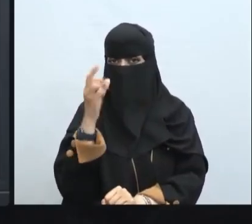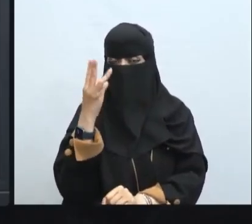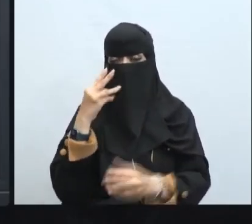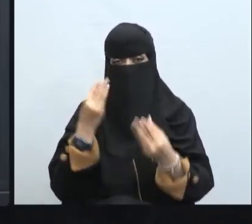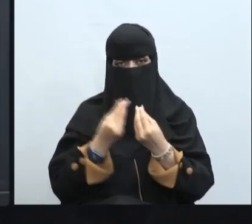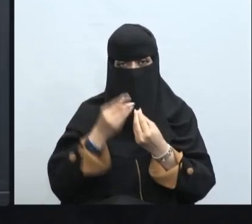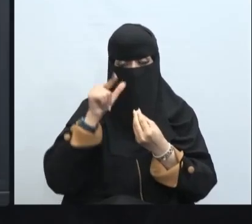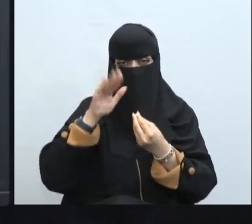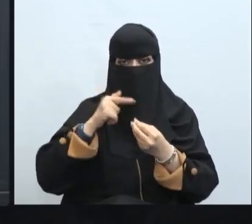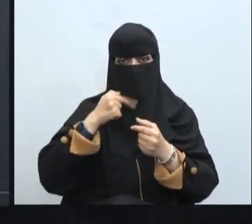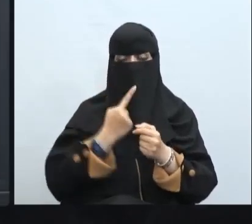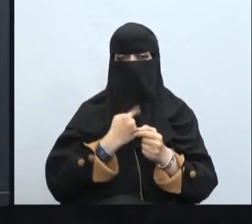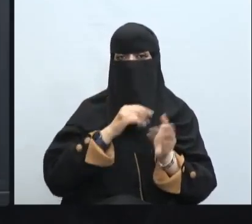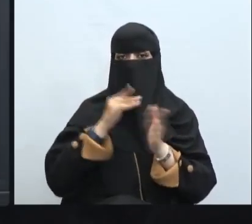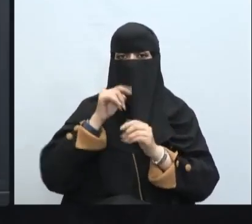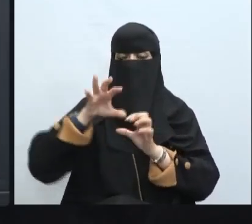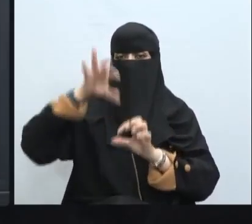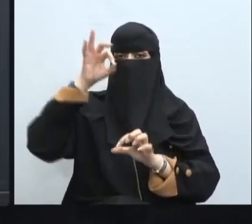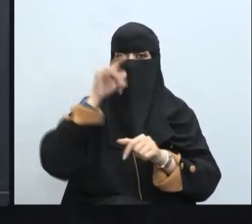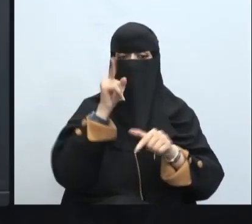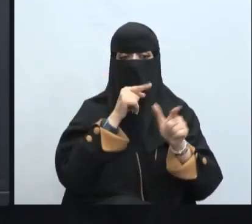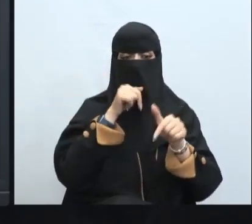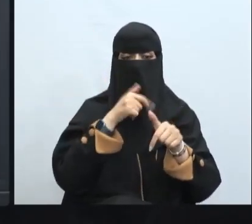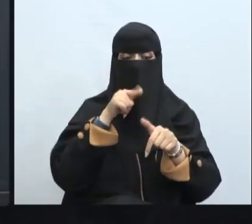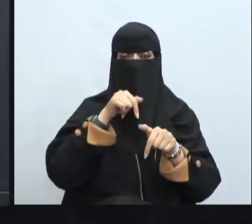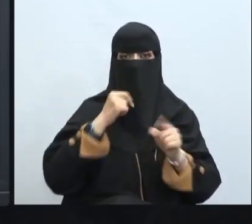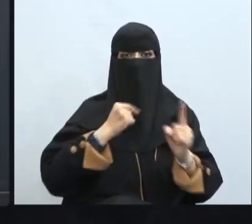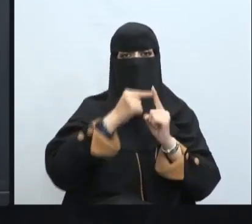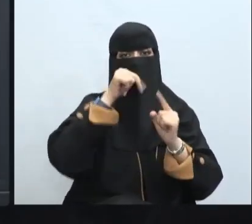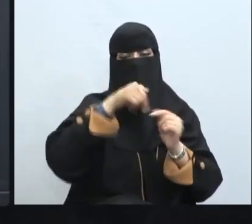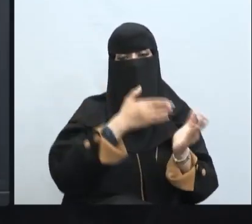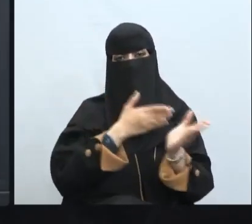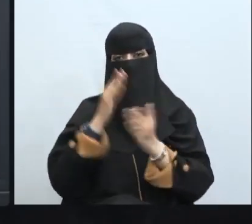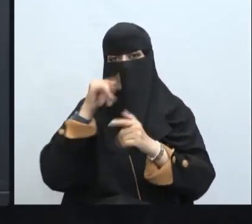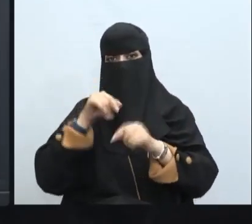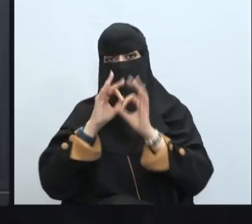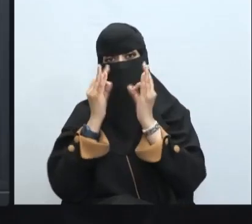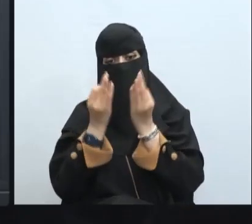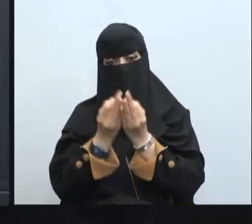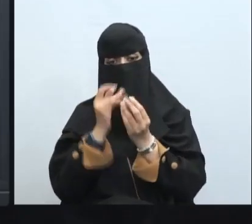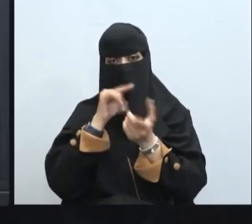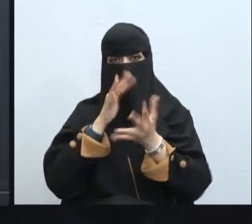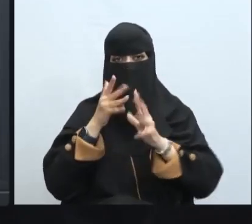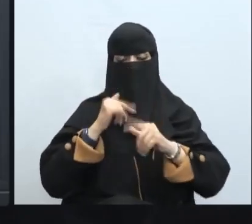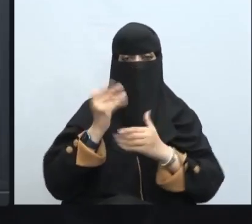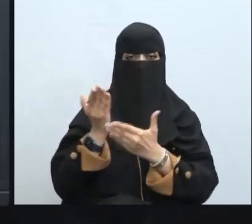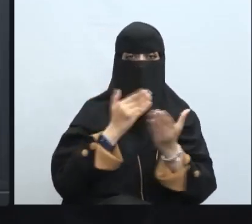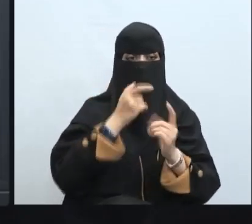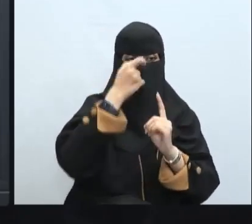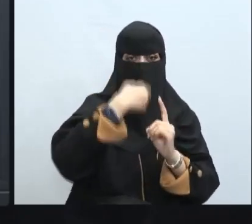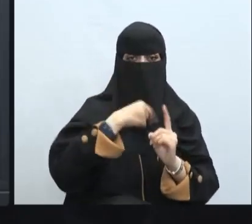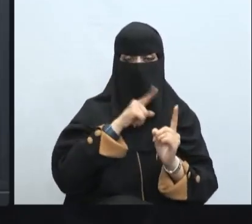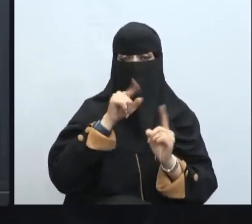معا الرغبه واختيار بغرض اداء خدمه اجتماعيه او مبادره ذاتيه